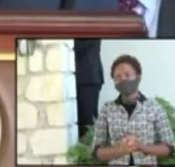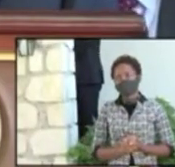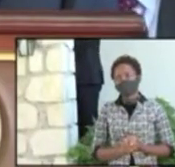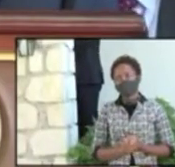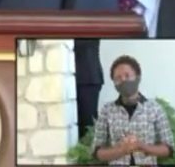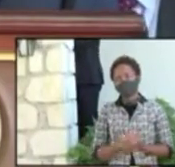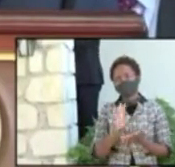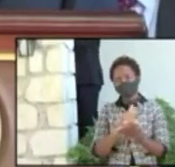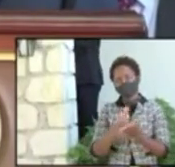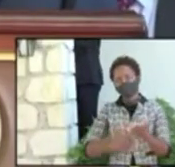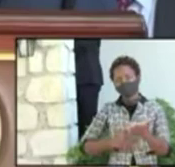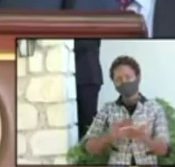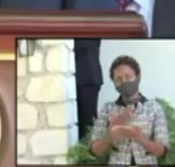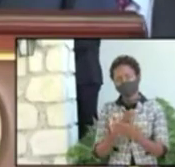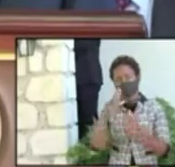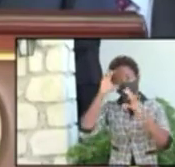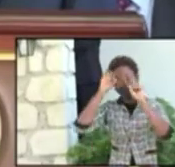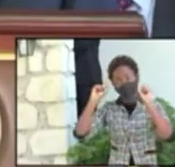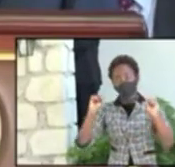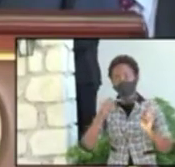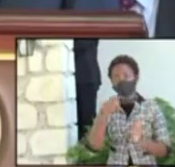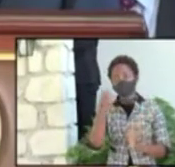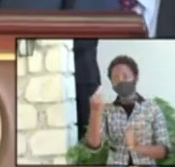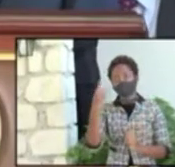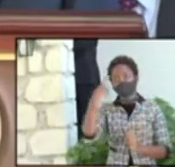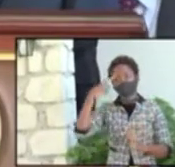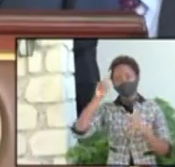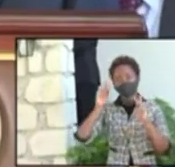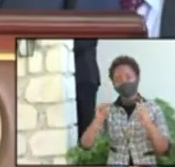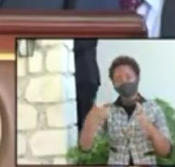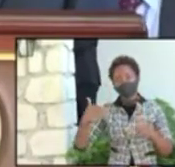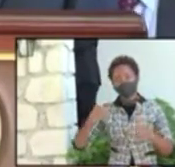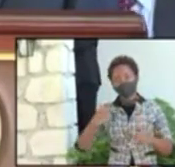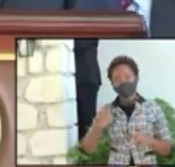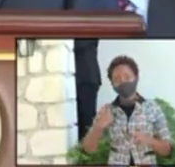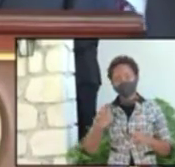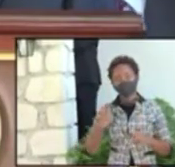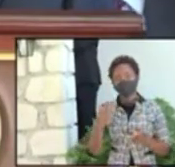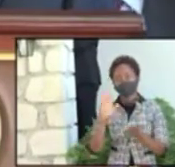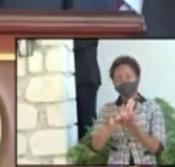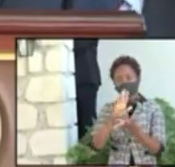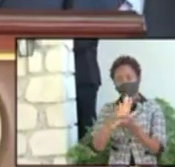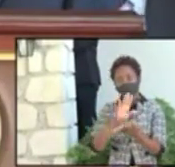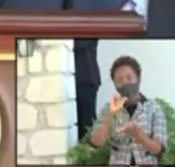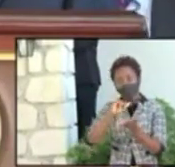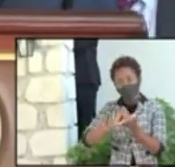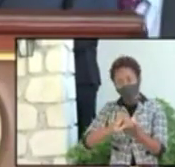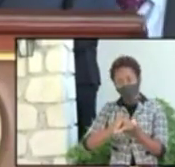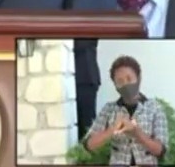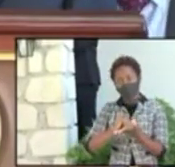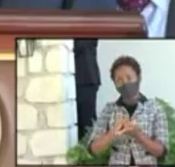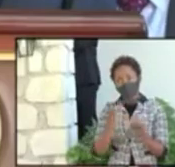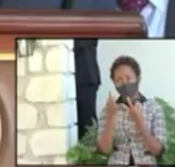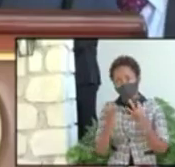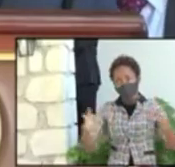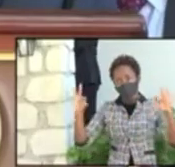formulaires de naissance. Et le président Lissot dit ça. Pour nous gagner papier, ça, document ça, qui est